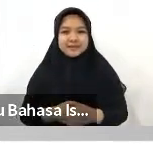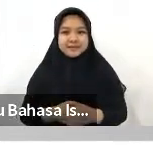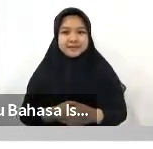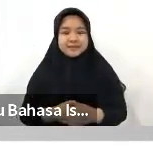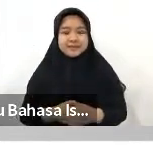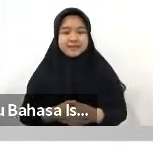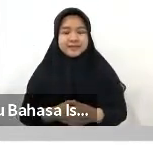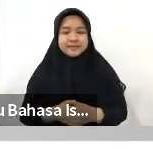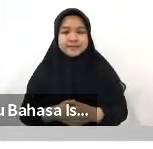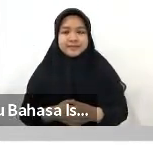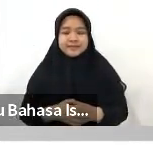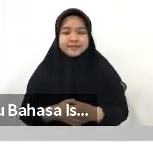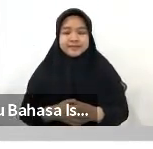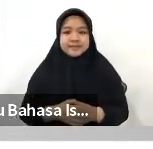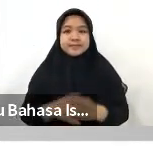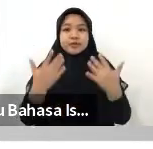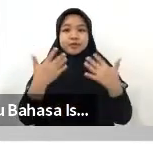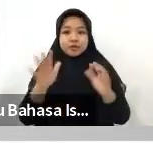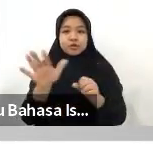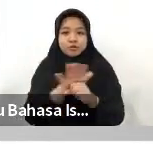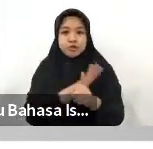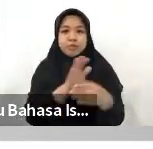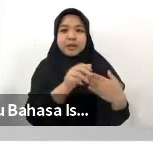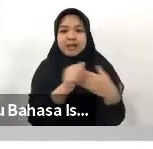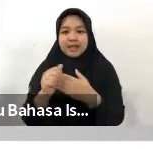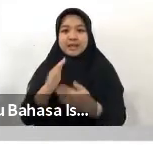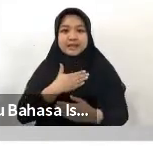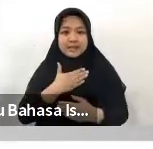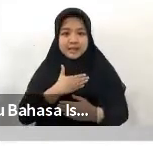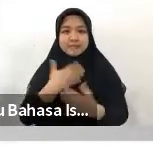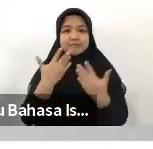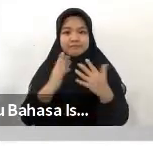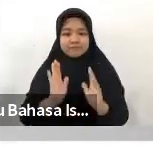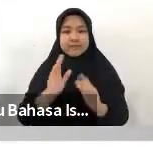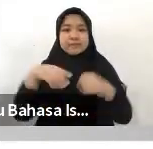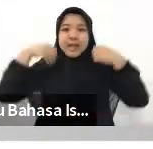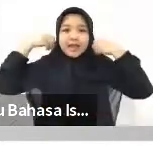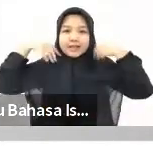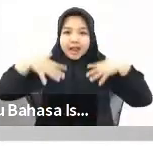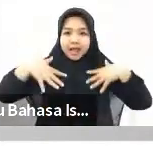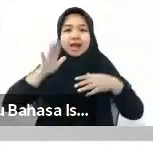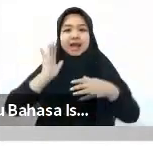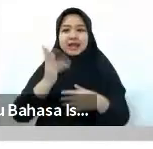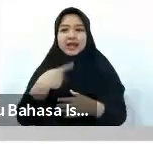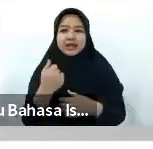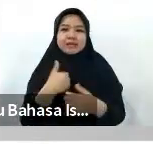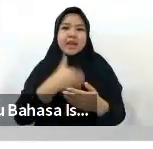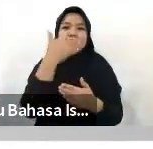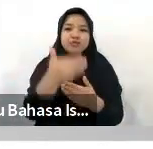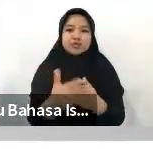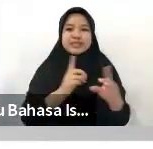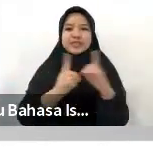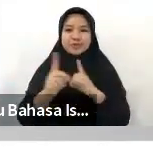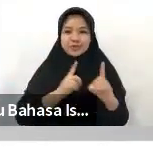kira ini dulu pengantar dari saya, Mbak Tela, nanti mungkin kita bisa lanjutkan dengan diskusi.